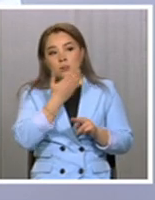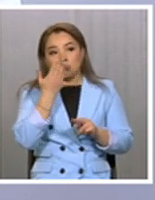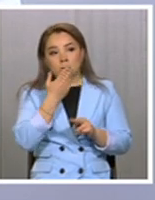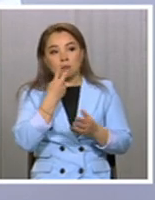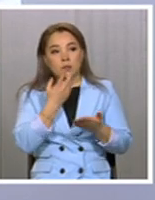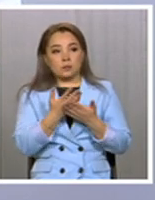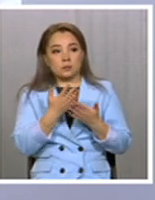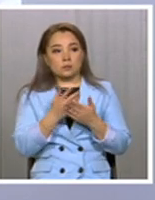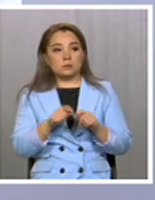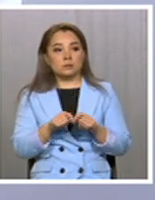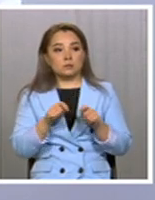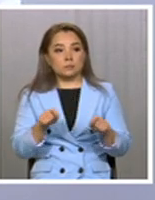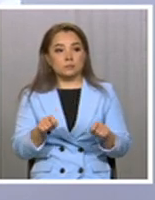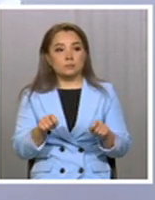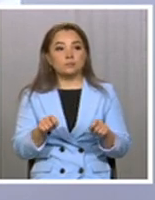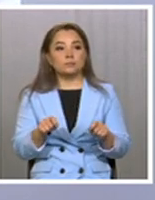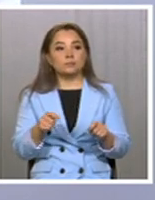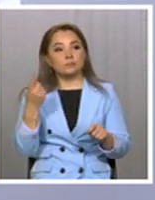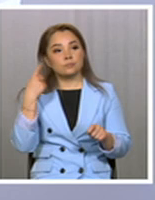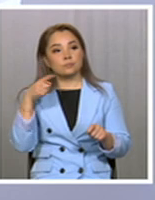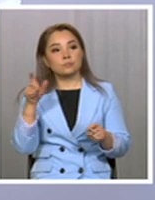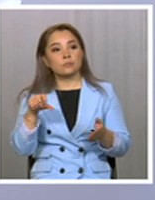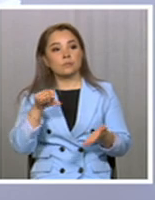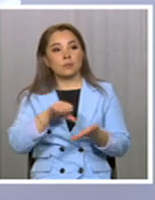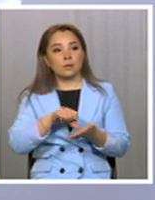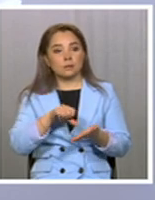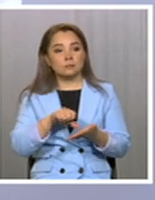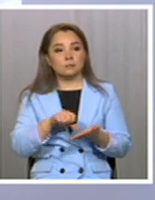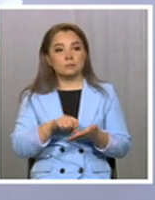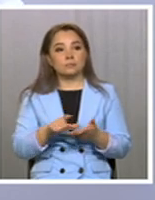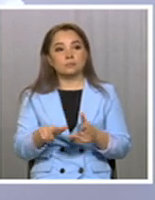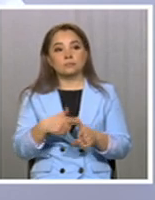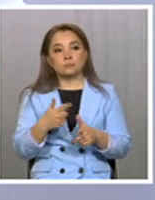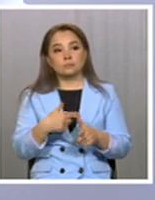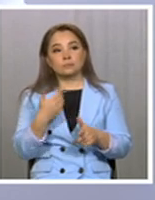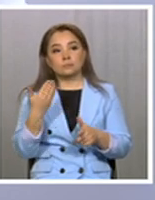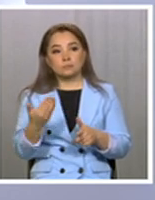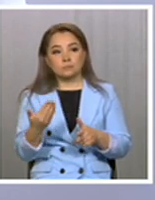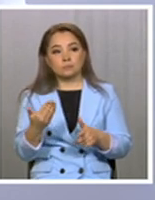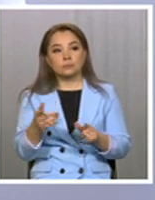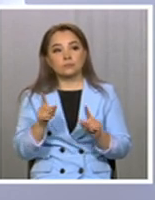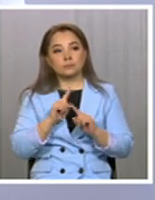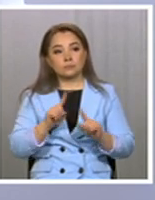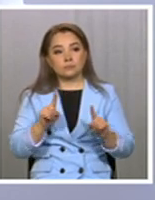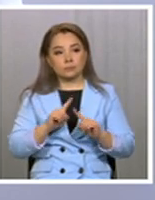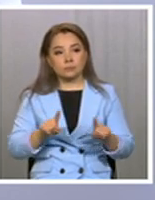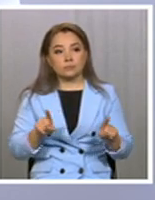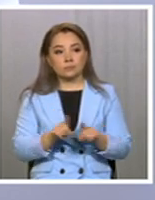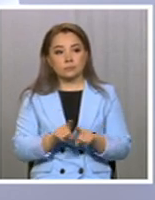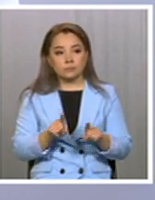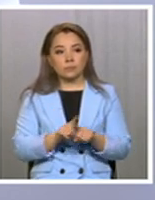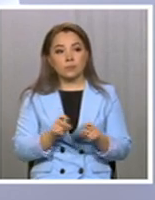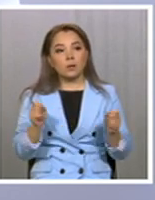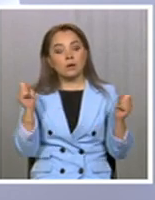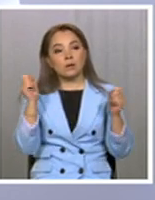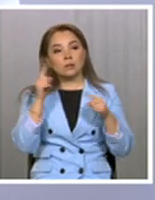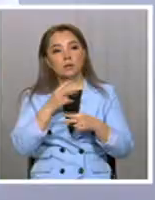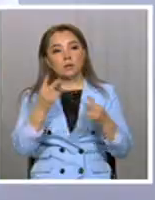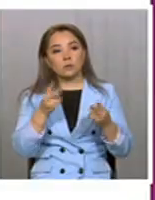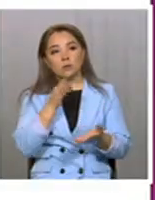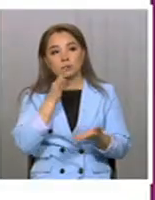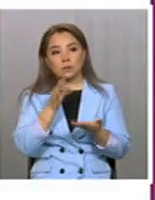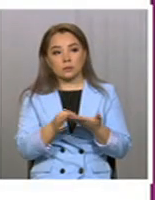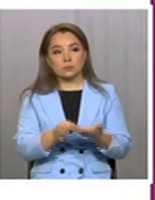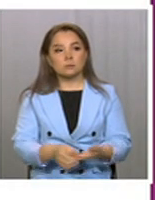өнер туындыларын, авторларын, атауларын және ерекшеліктерін анықтауларыңыз қажет.